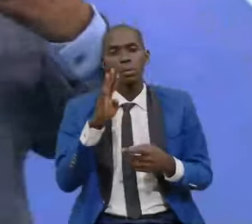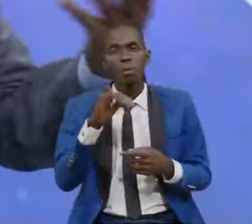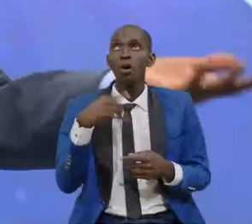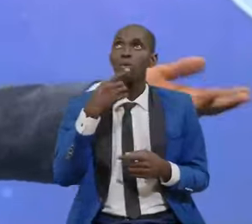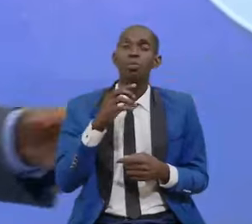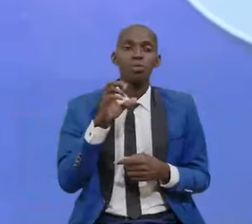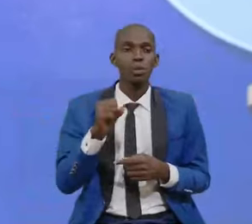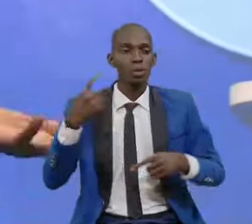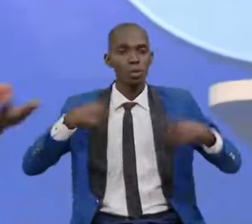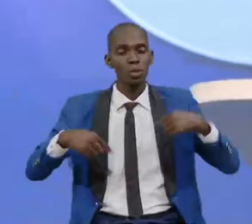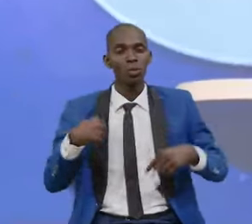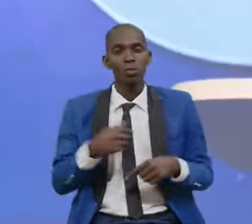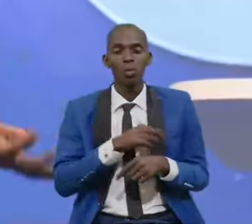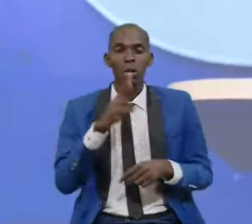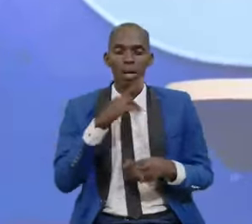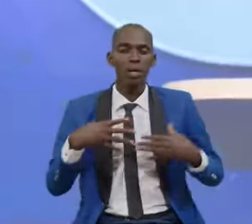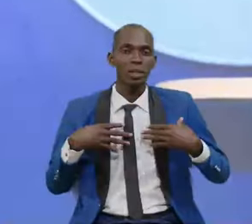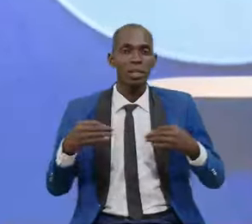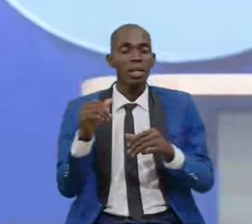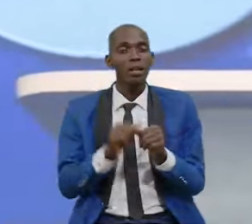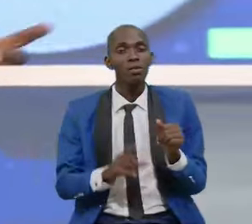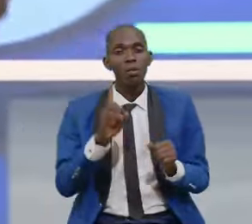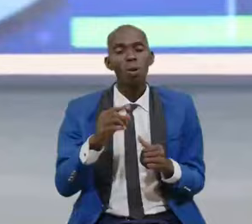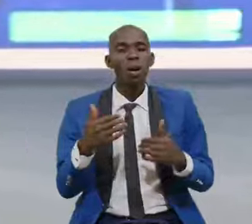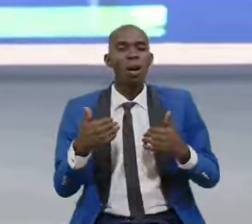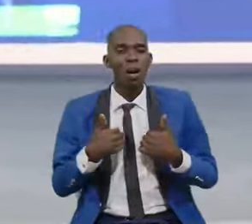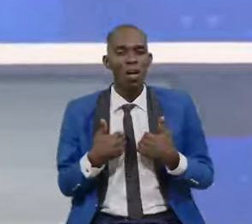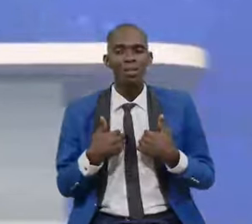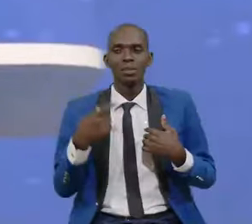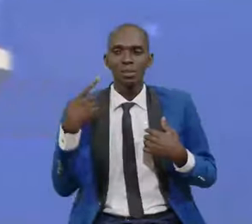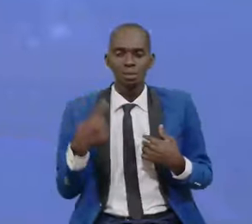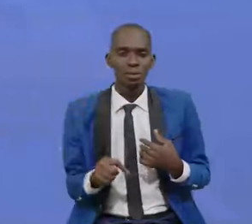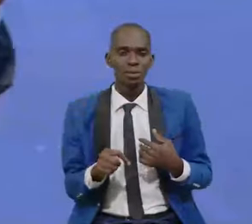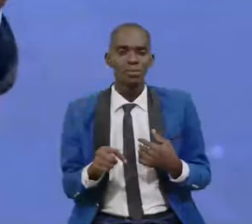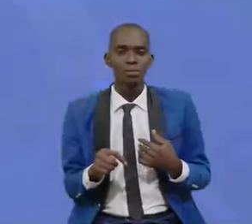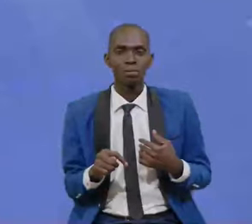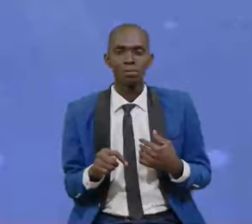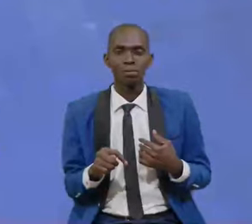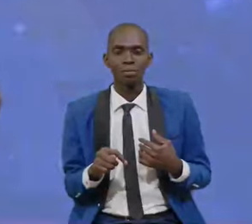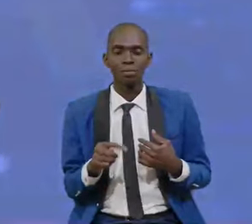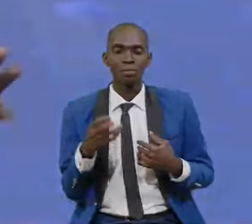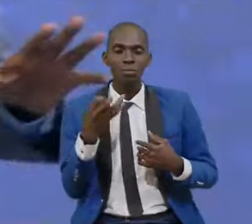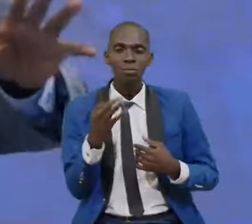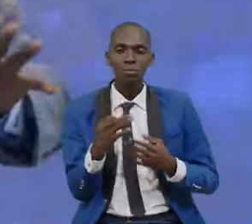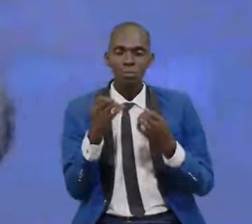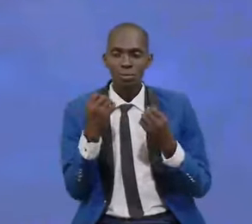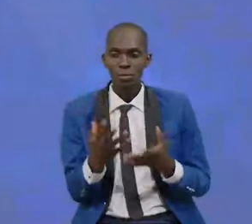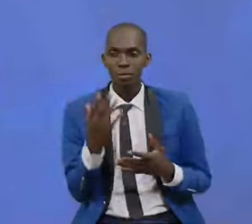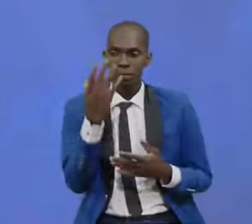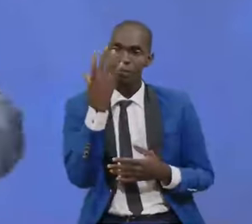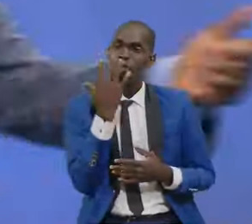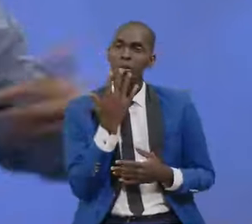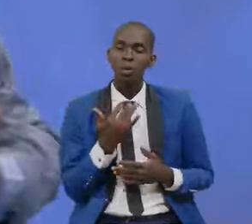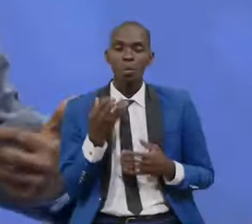de celui par les maîtrises duquel nous sommes guéris, plusieurs des blessures, de plusieurs couleurs, de plusieurs formes et de